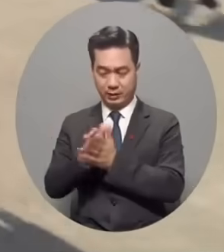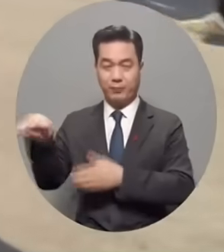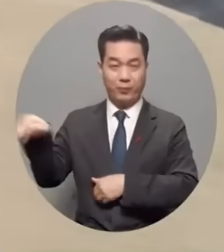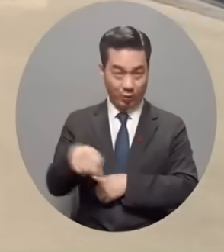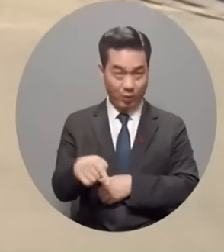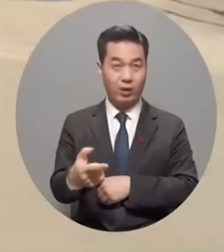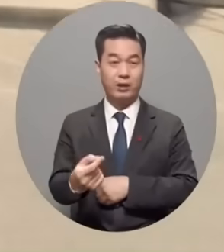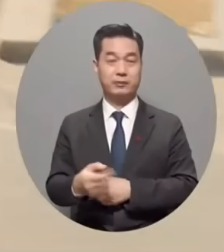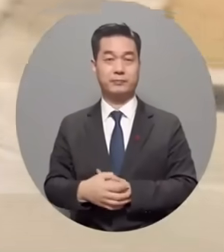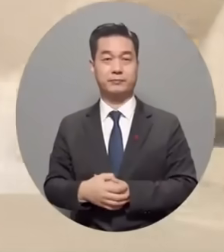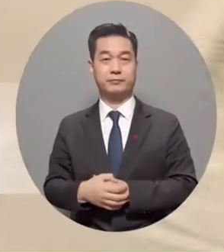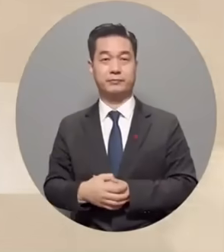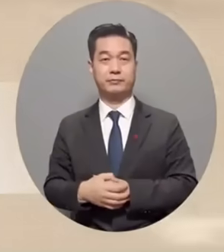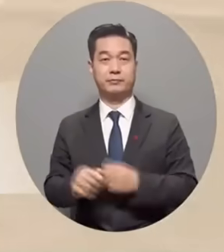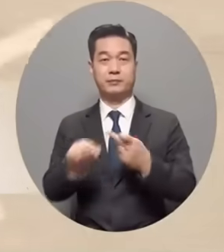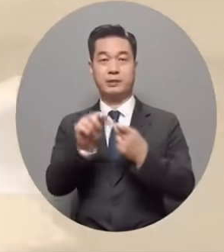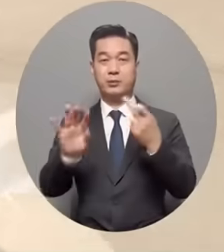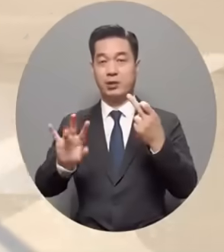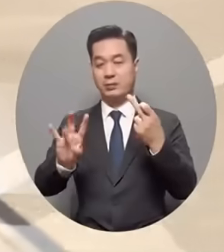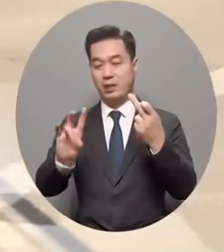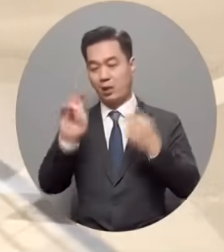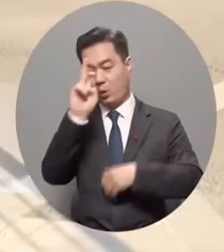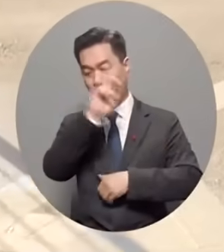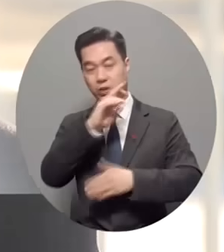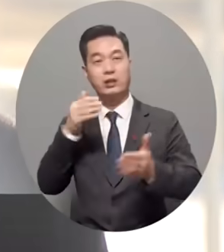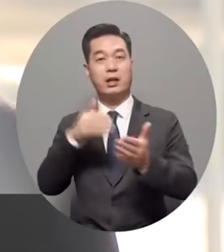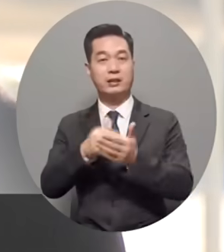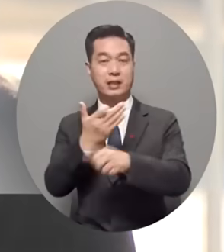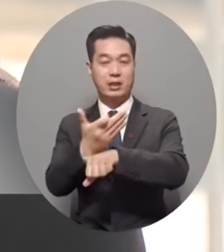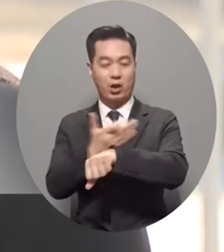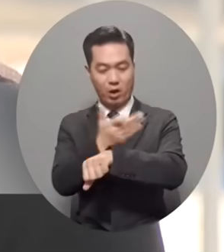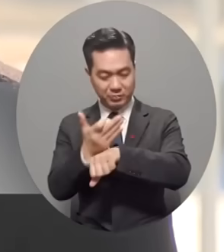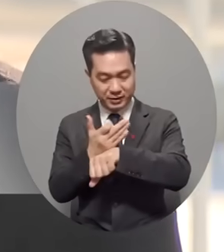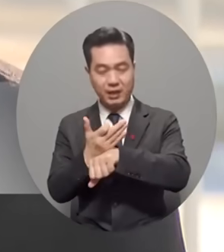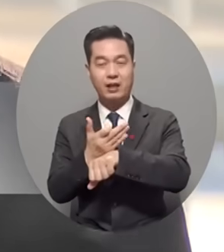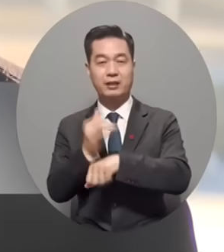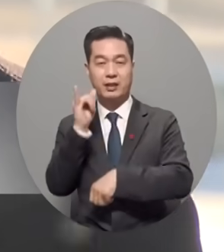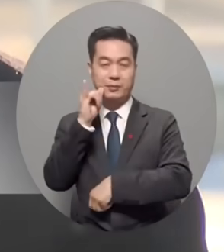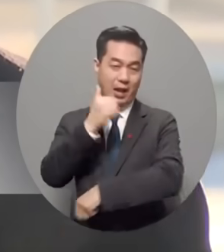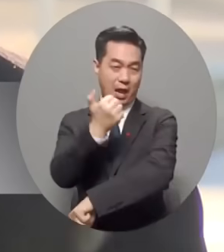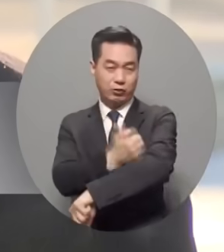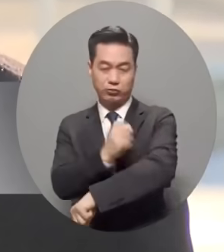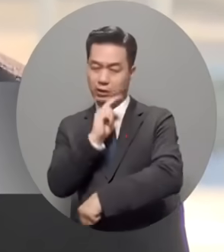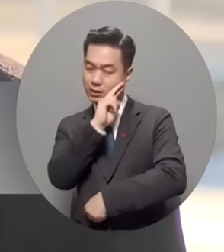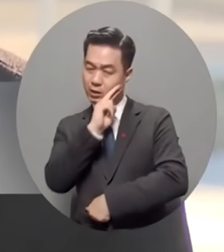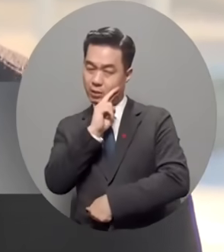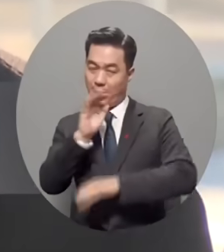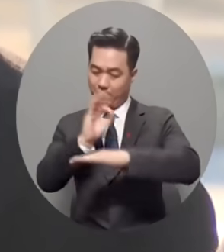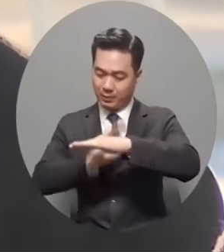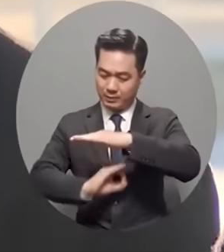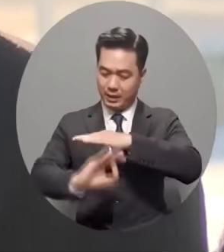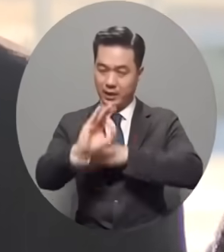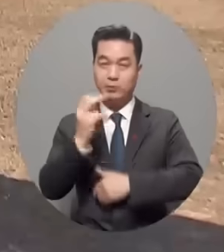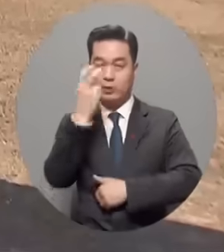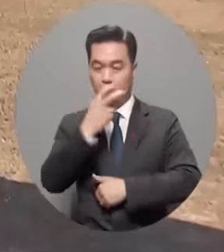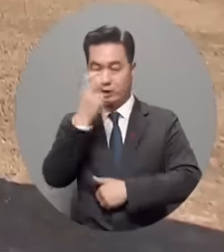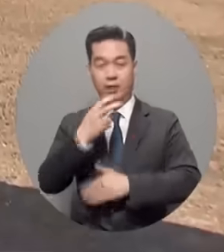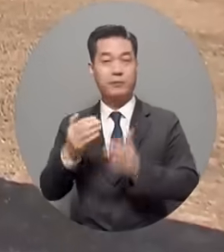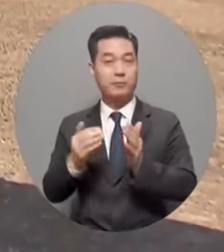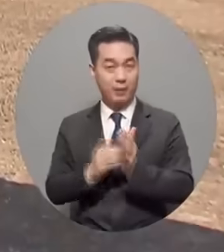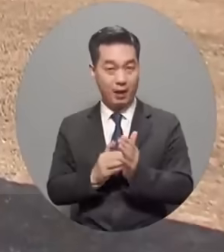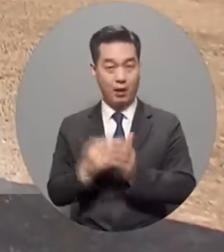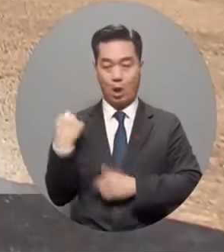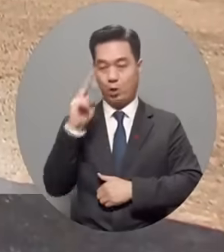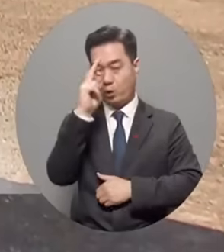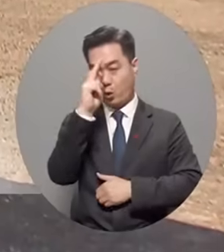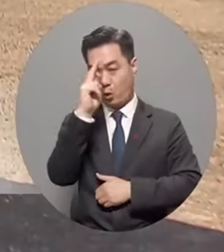앞서 이 씨는 24일 오전까지 경찰에서 19시간 동안 마약 투약 혐의 등으로 밤샘 조사를 받았습니다. 어제